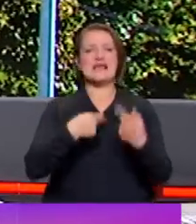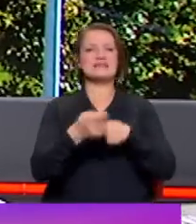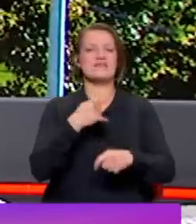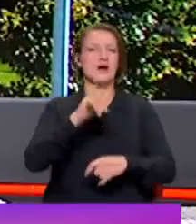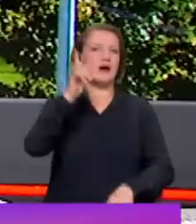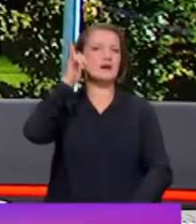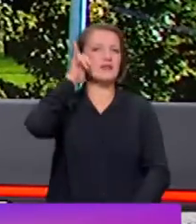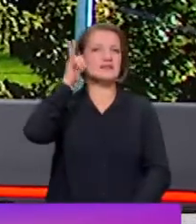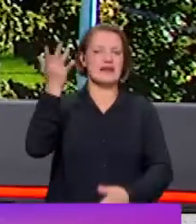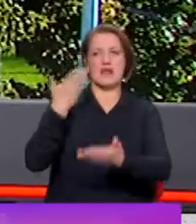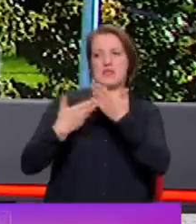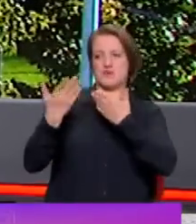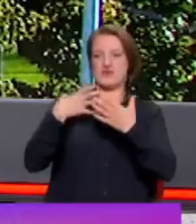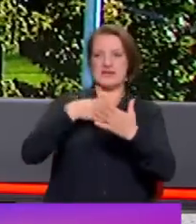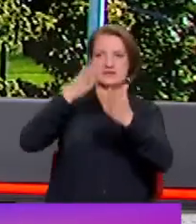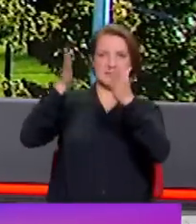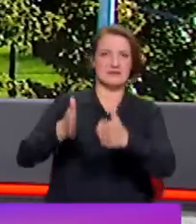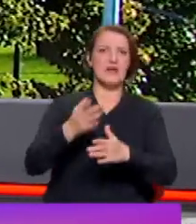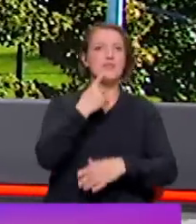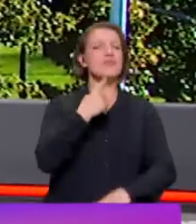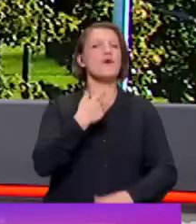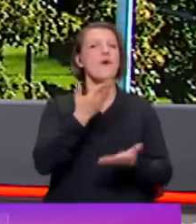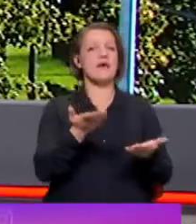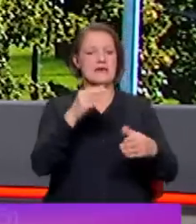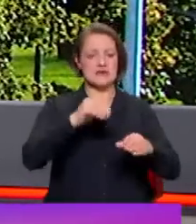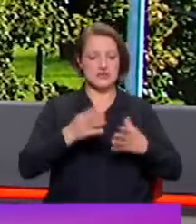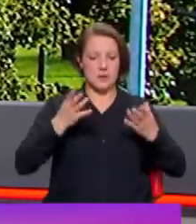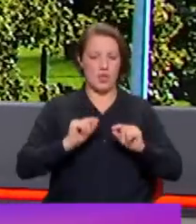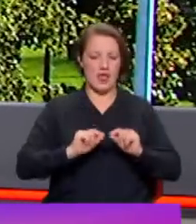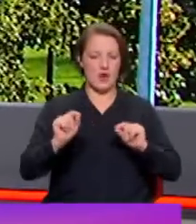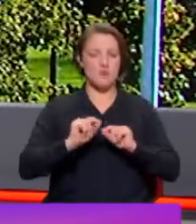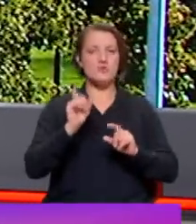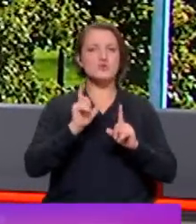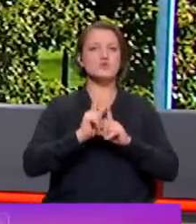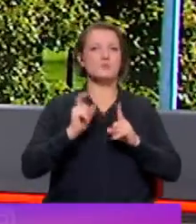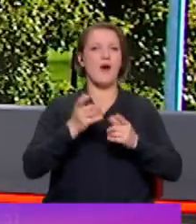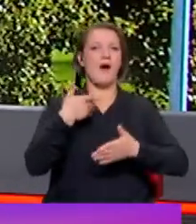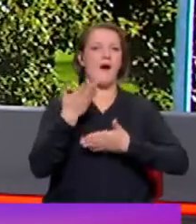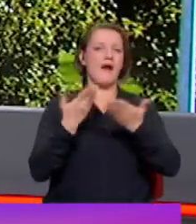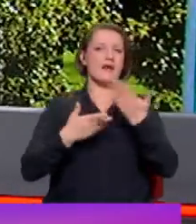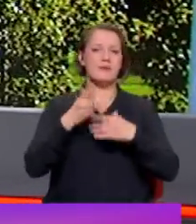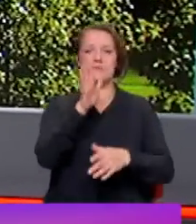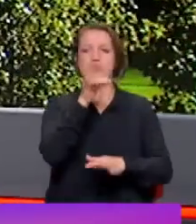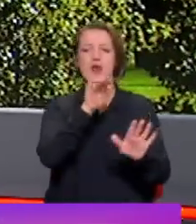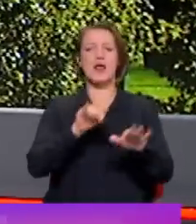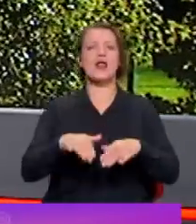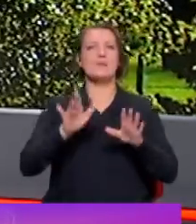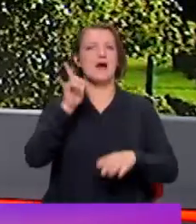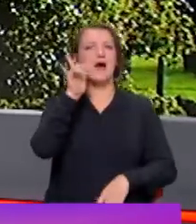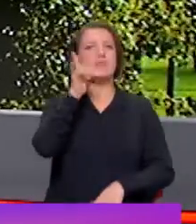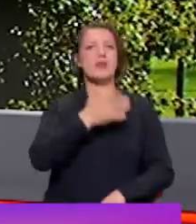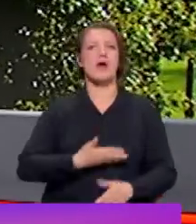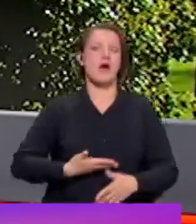Edirne'den anlatacak Kendisi diyor ki içinde bulunduğu ekonomik durumu anlatırken Bulgarlar gelmese Edirne